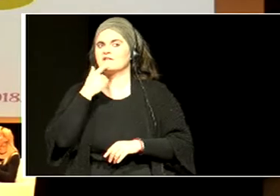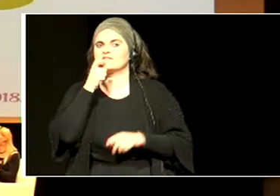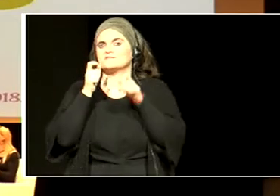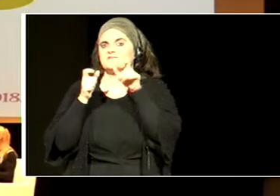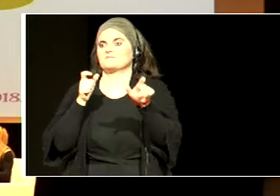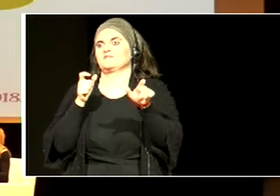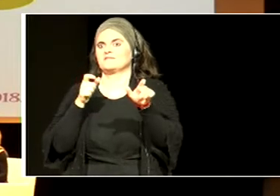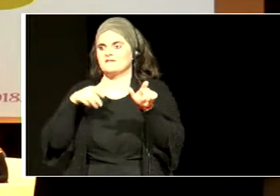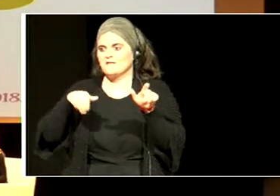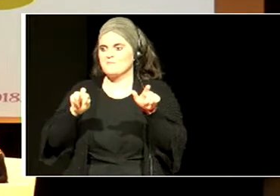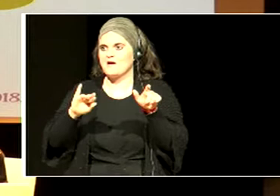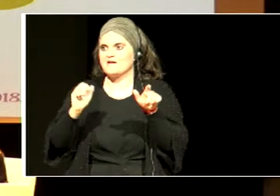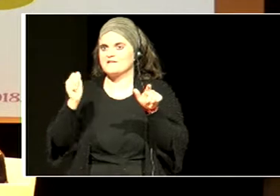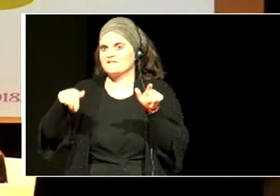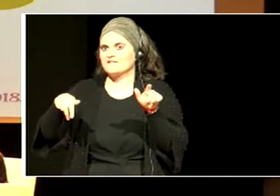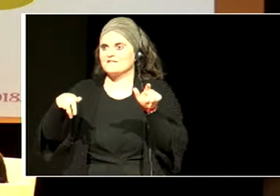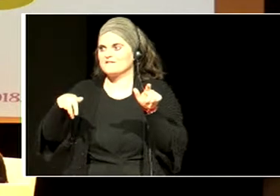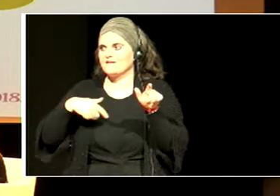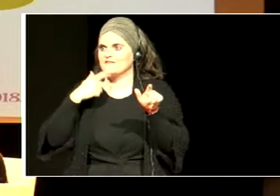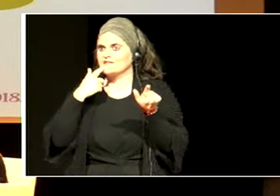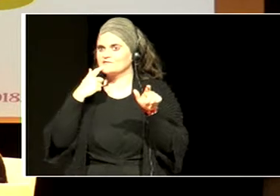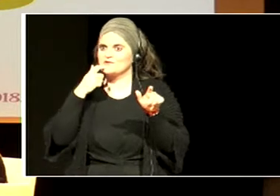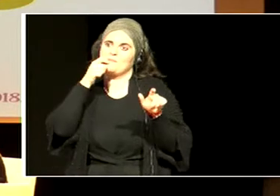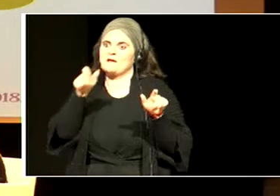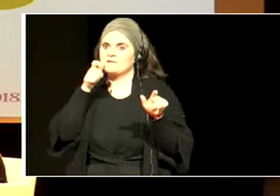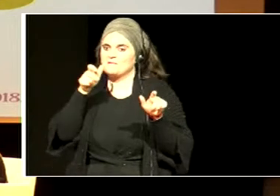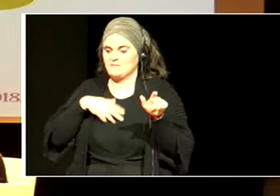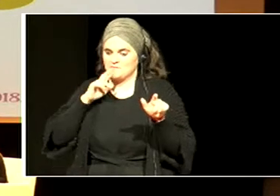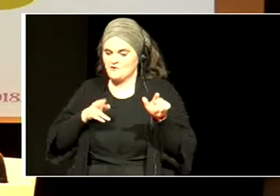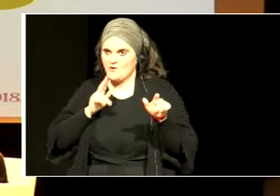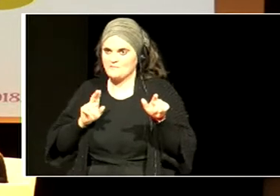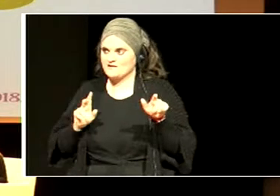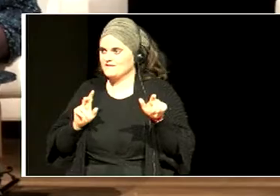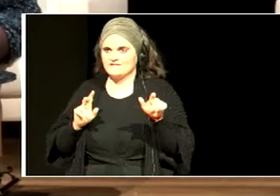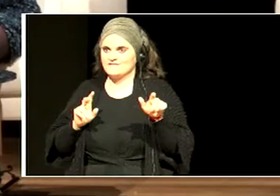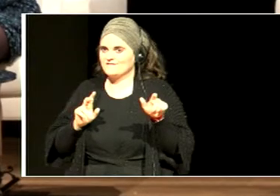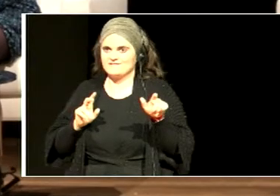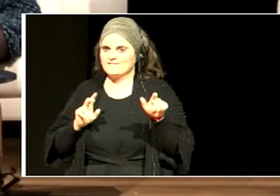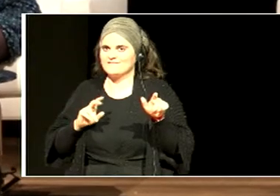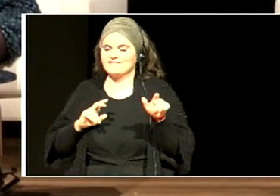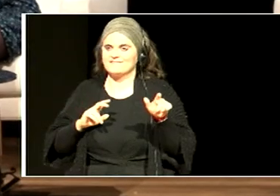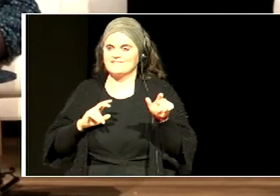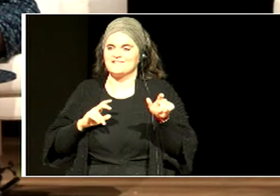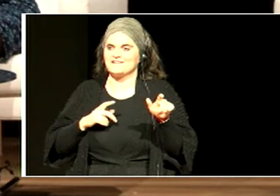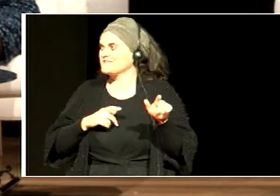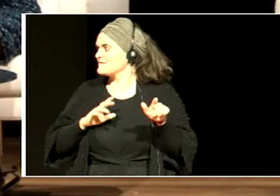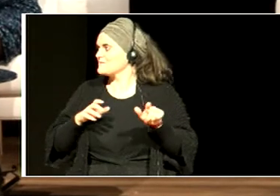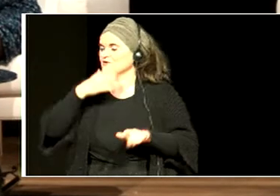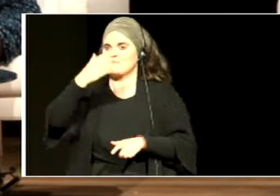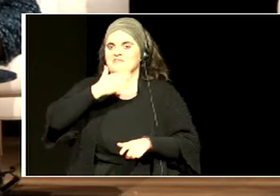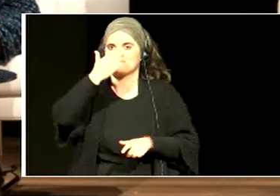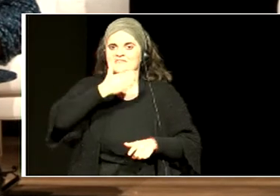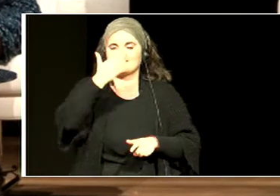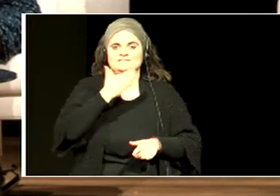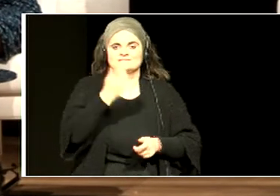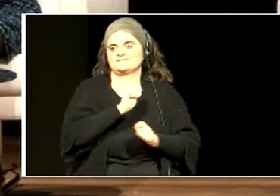Edo Marianek aipatu du bere itzaldian ez dakizen bat aldiz. Bueno, pues ez ditugu banatuko sagarrik, ez? Gurea izango